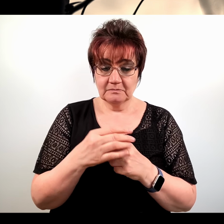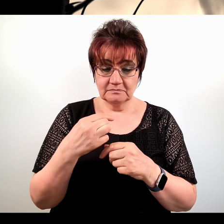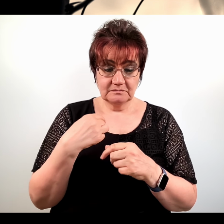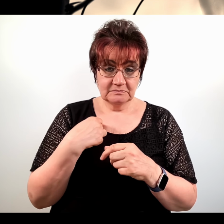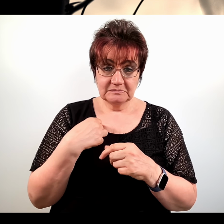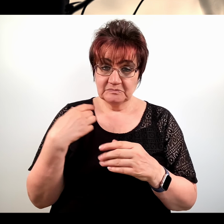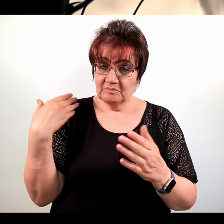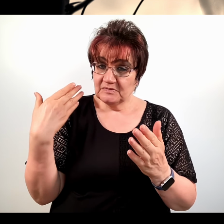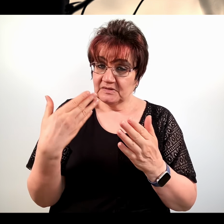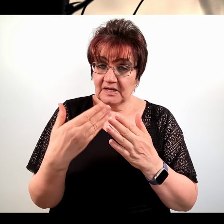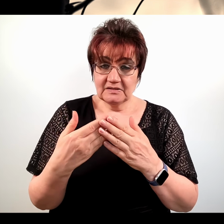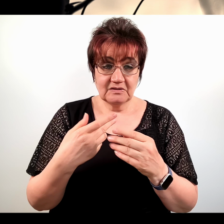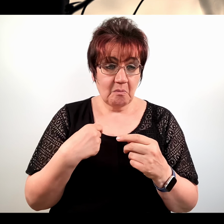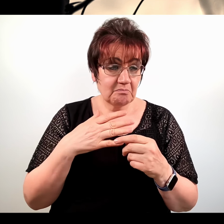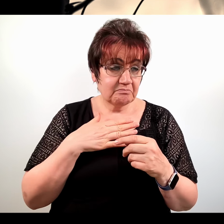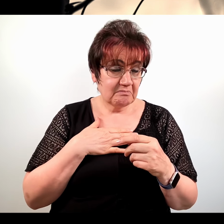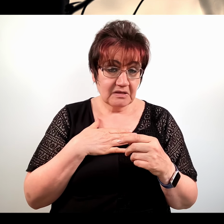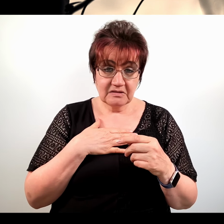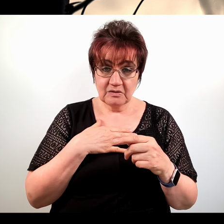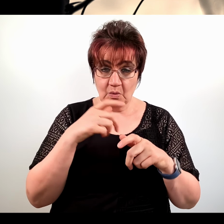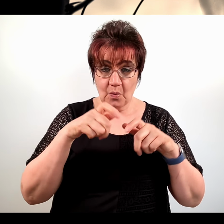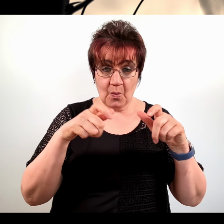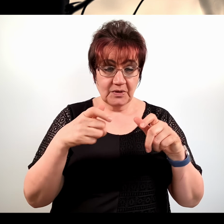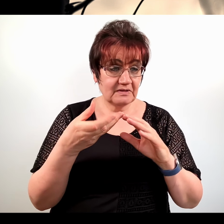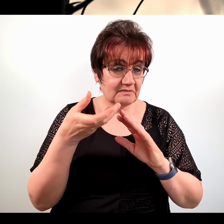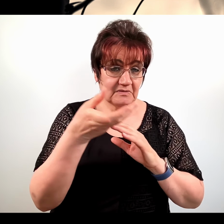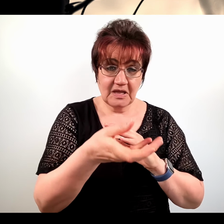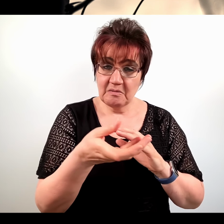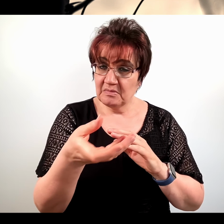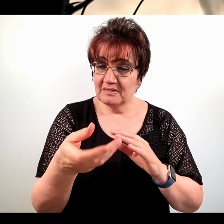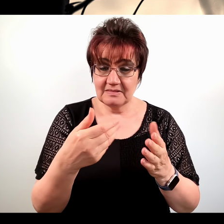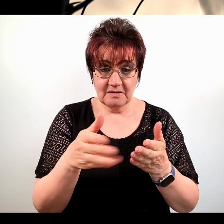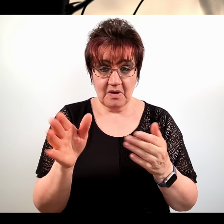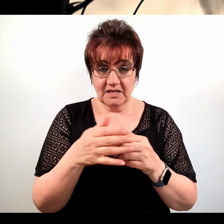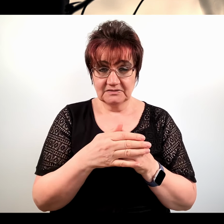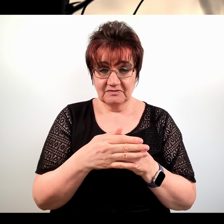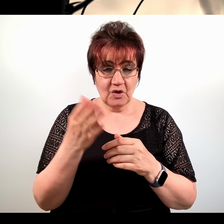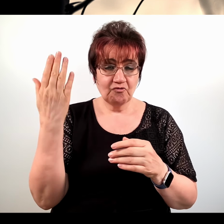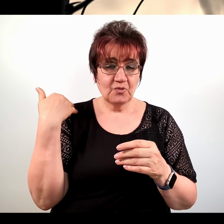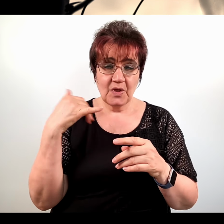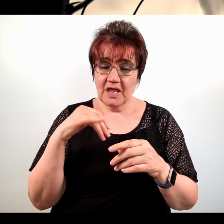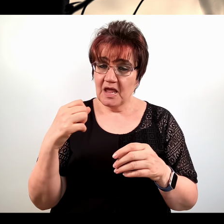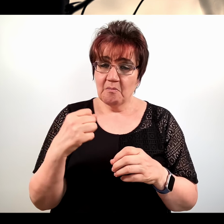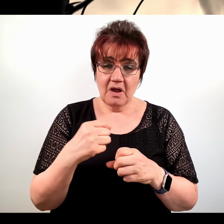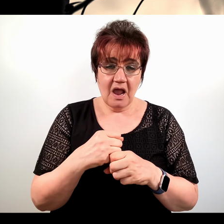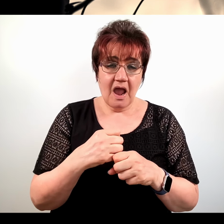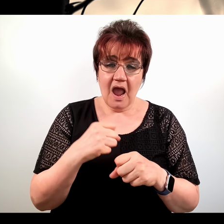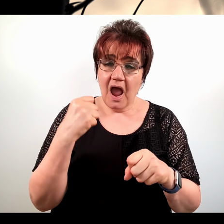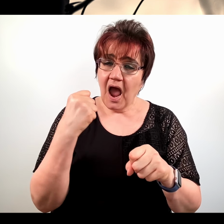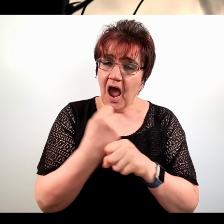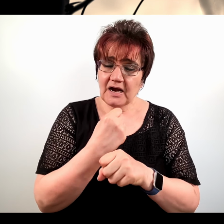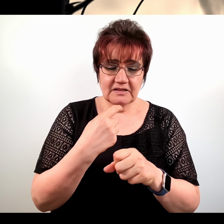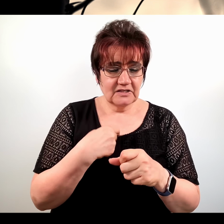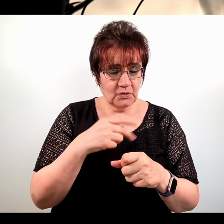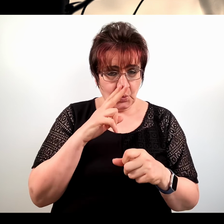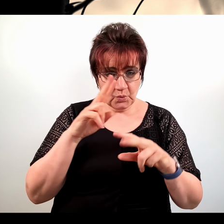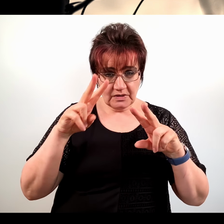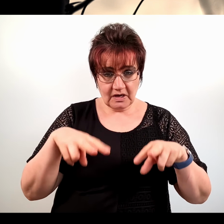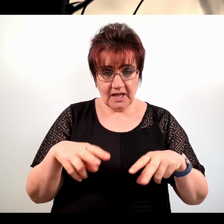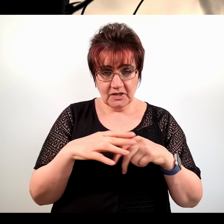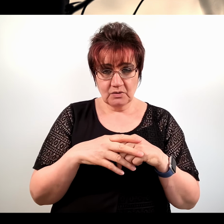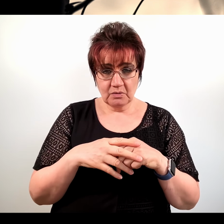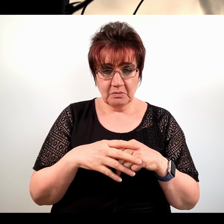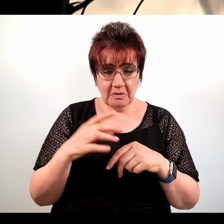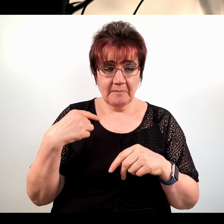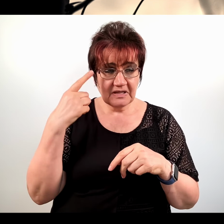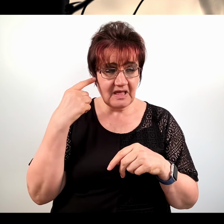Ich habe niemals was den Meinigen gegeben, denn ich war hart und ungerecht und meinte, dass alle